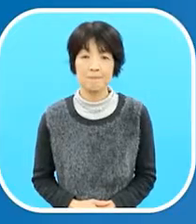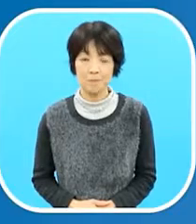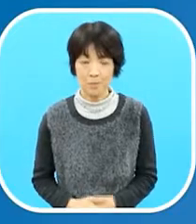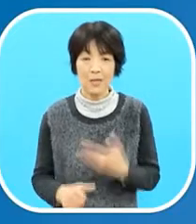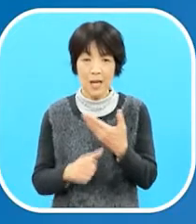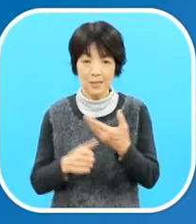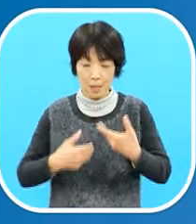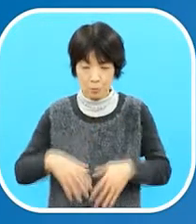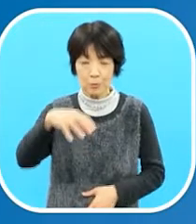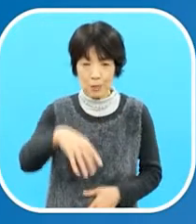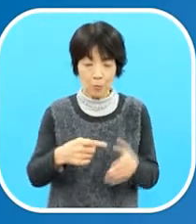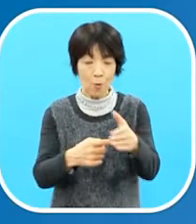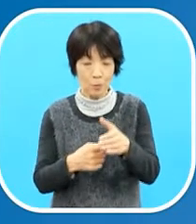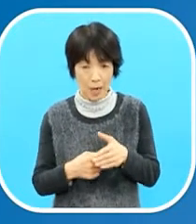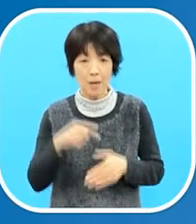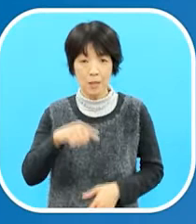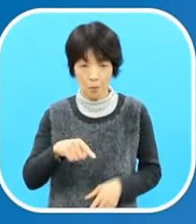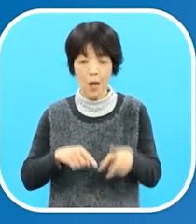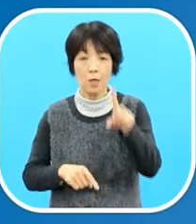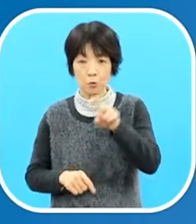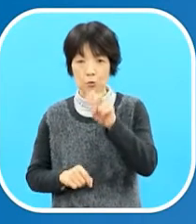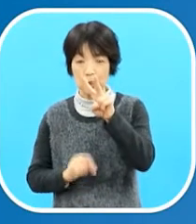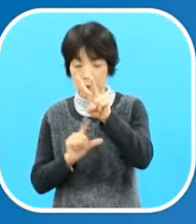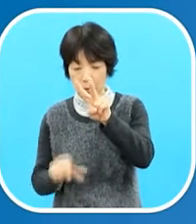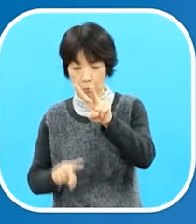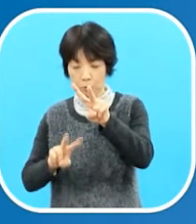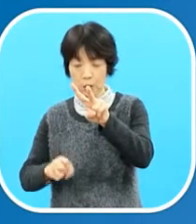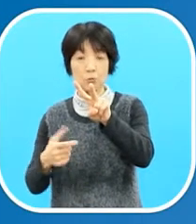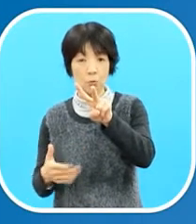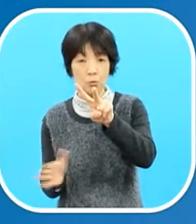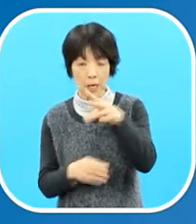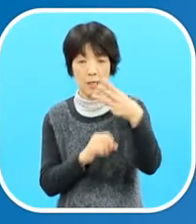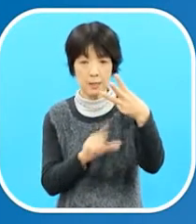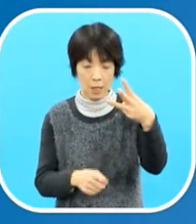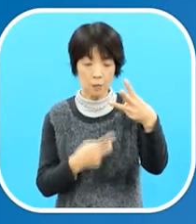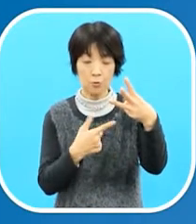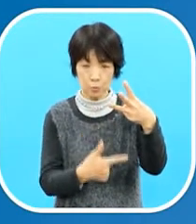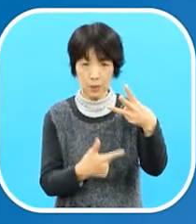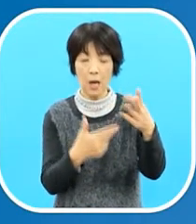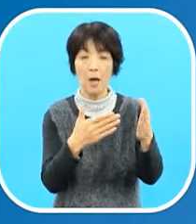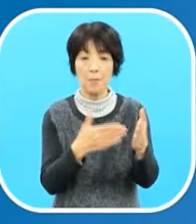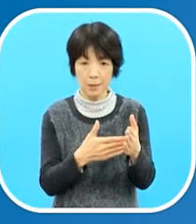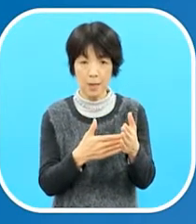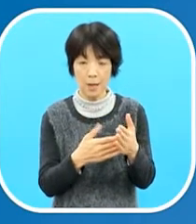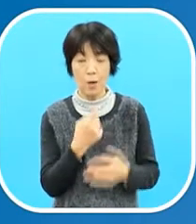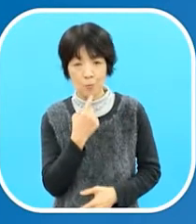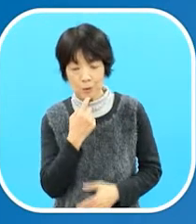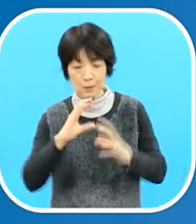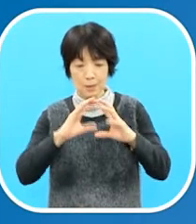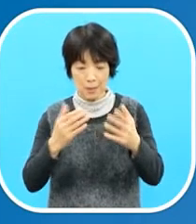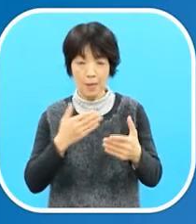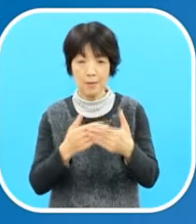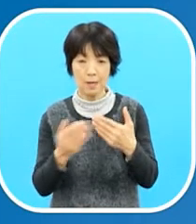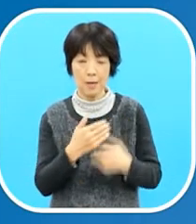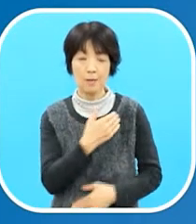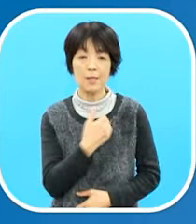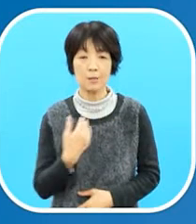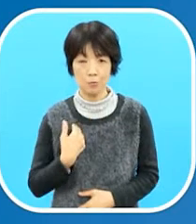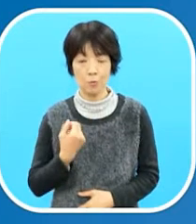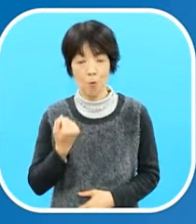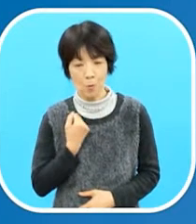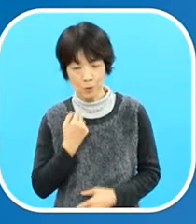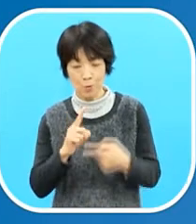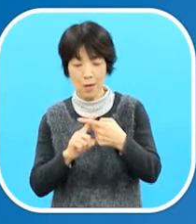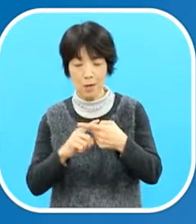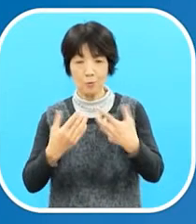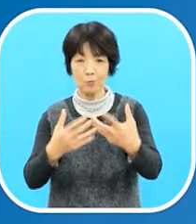秋田ふるさと村では12月26日から3月6日まで、不思議な世界が体験できる面白科学ワールドを開催